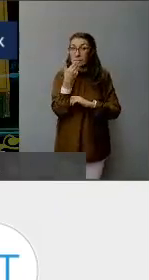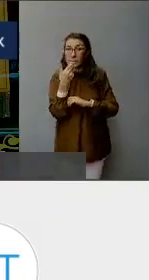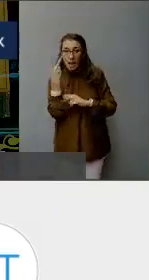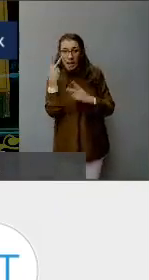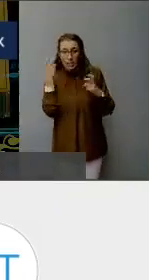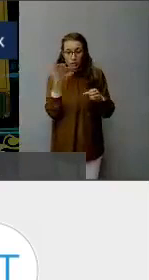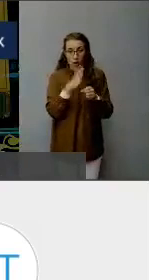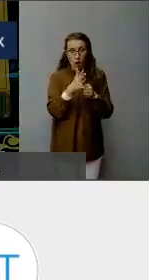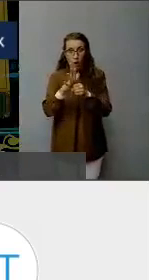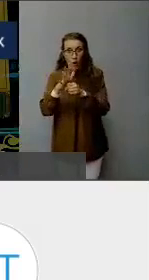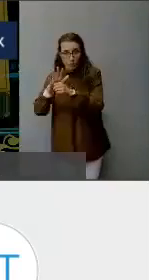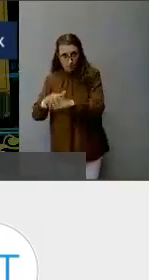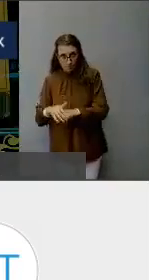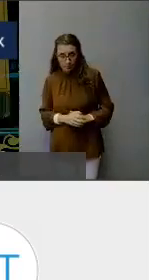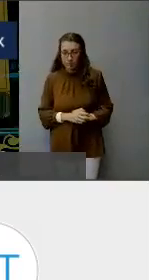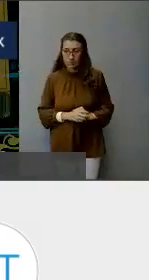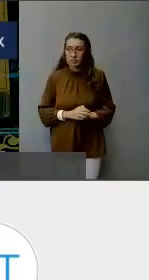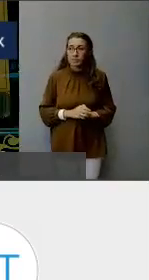liguria